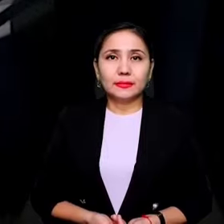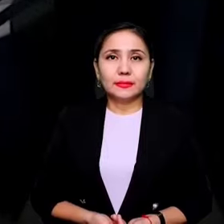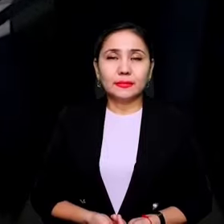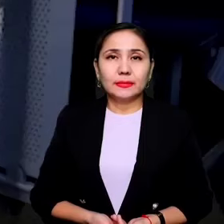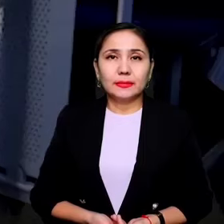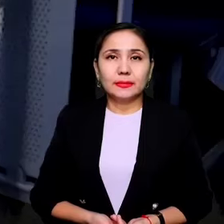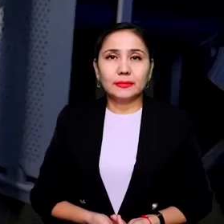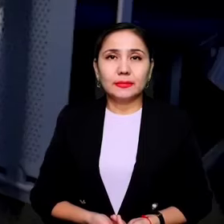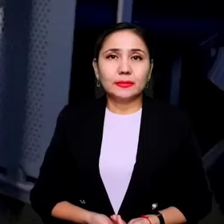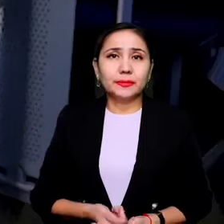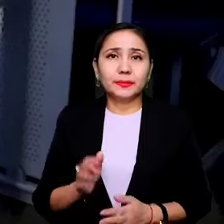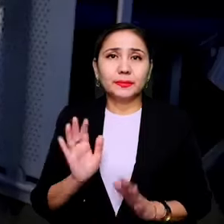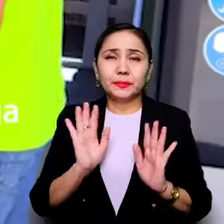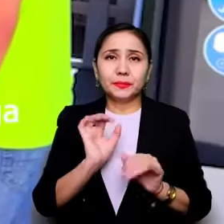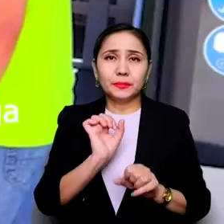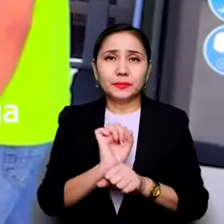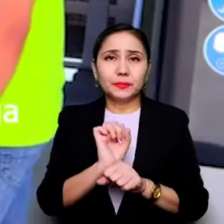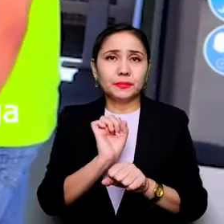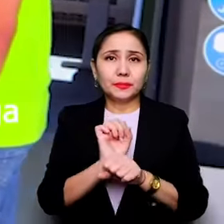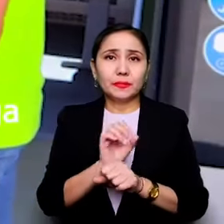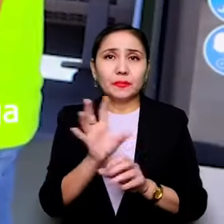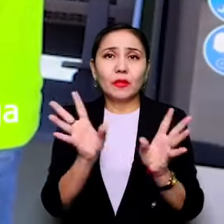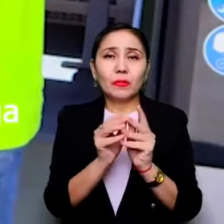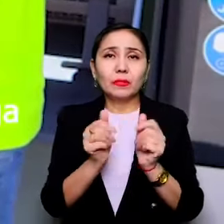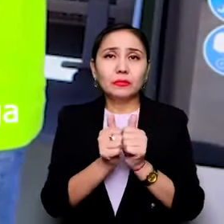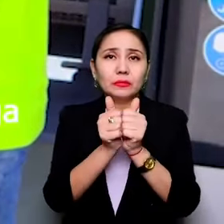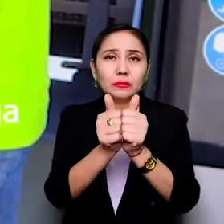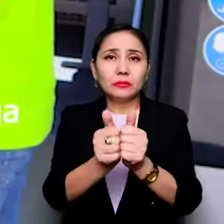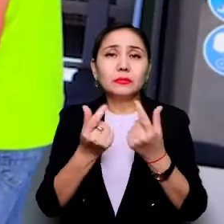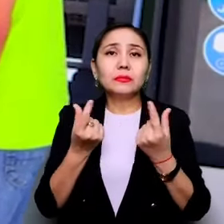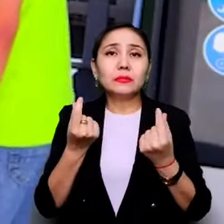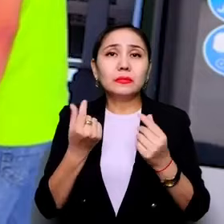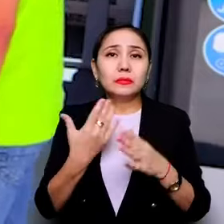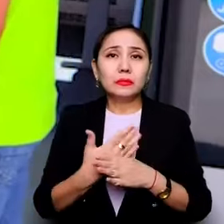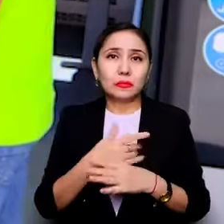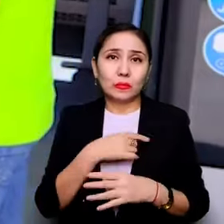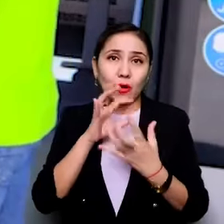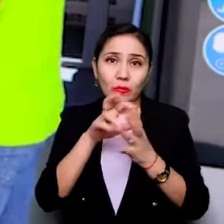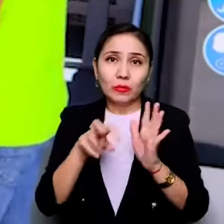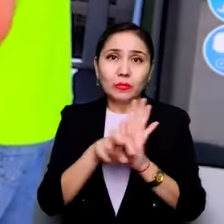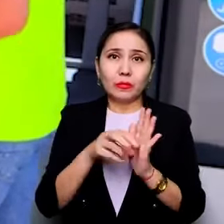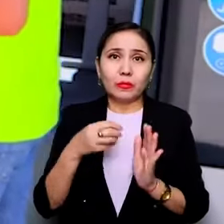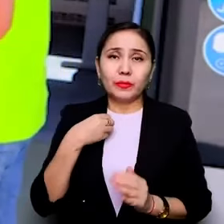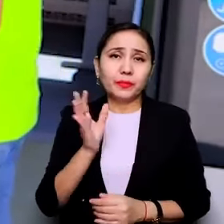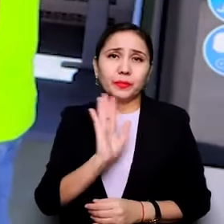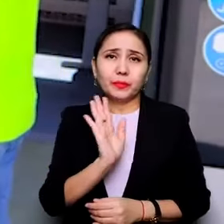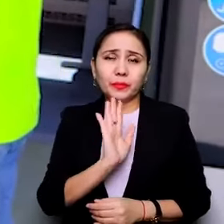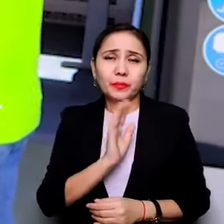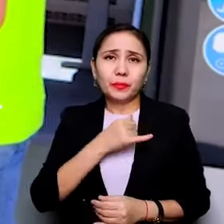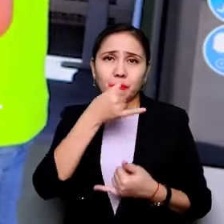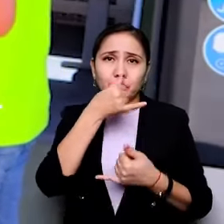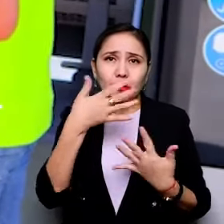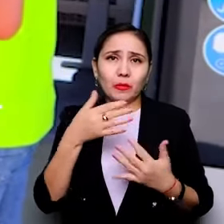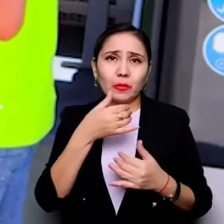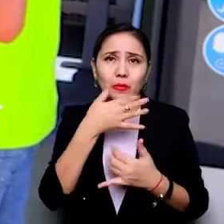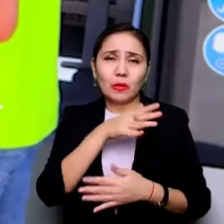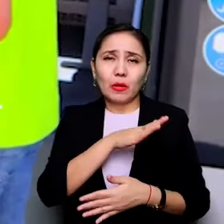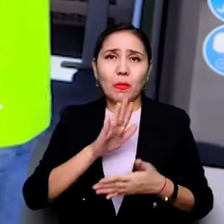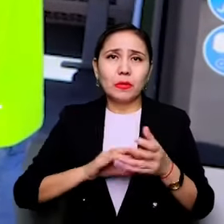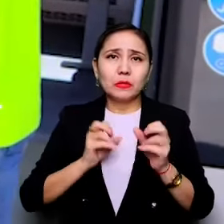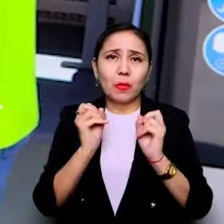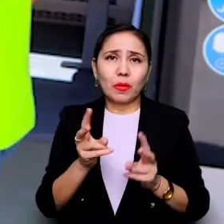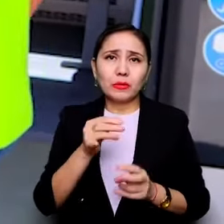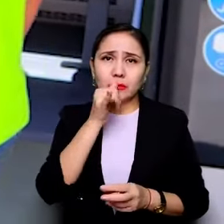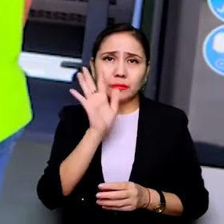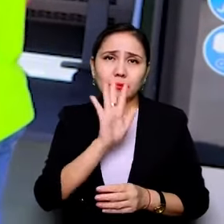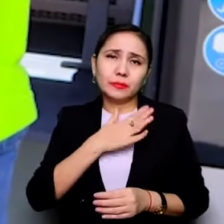bo'ldi. "Ya, aka, to'xting. Oldingizda yordamchingiz yo'q ekan. Qayerga chiqasiz?" "Avtobusga." "Akajon, sizni qo'ya olmayman. O'zingizga xavfsizlik uchun men bor